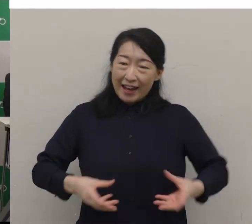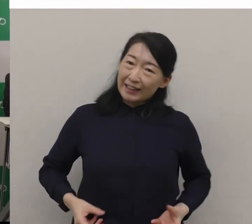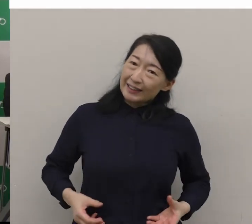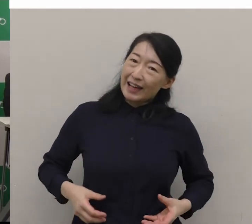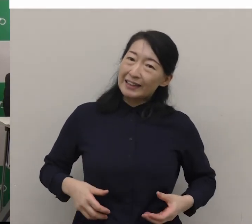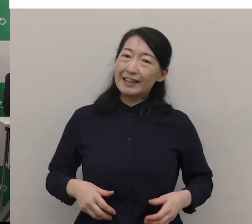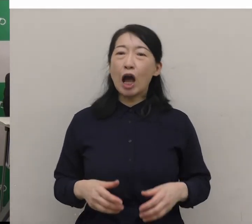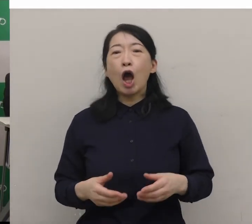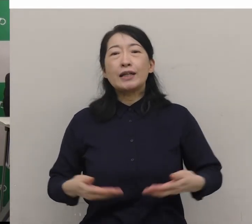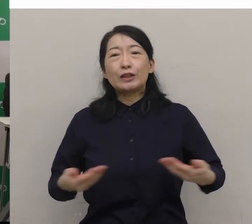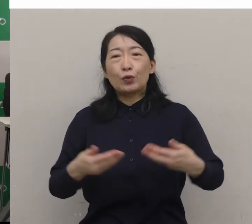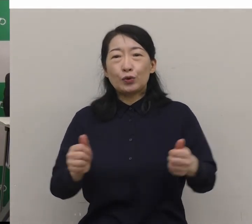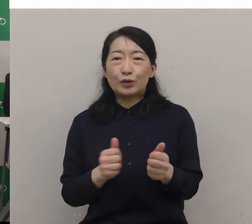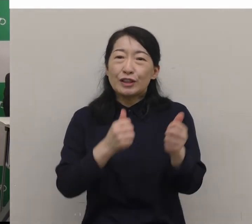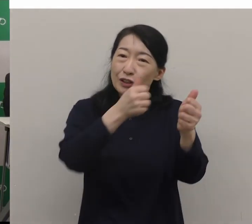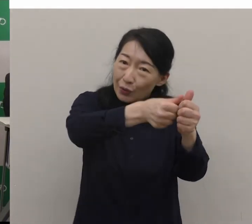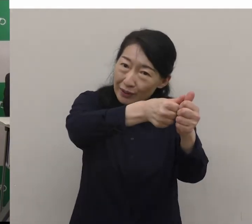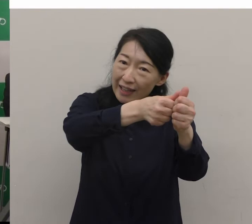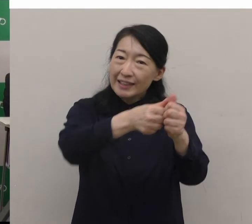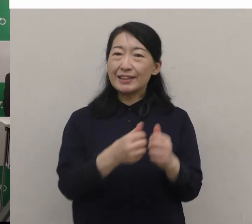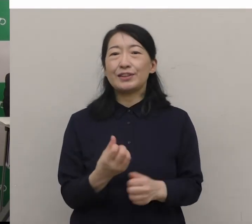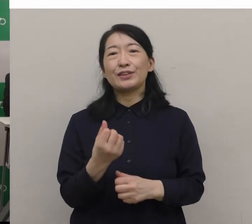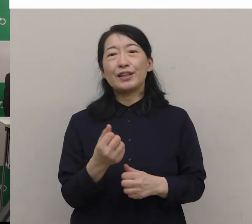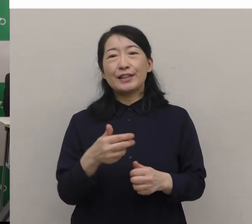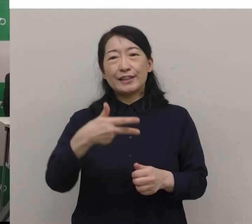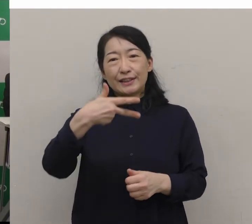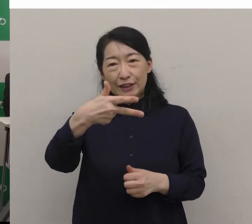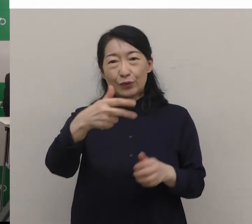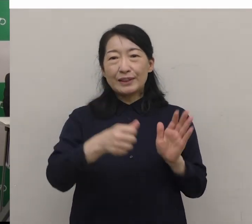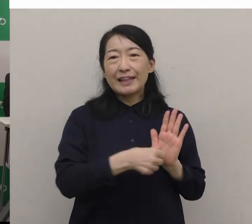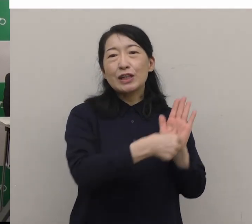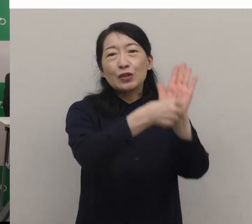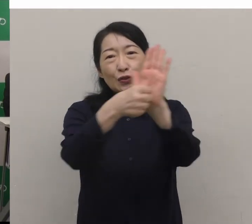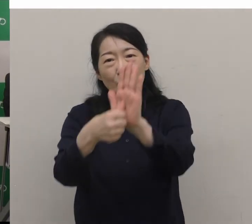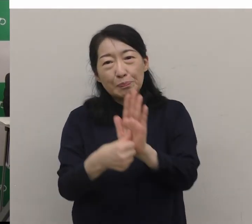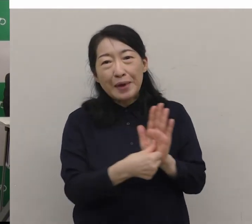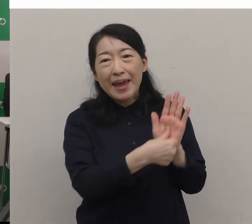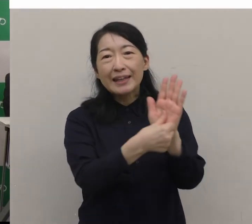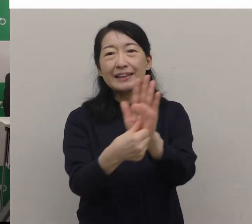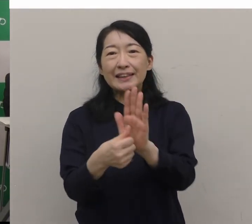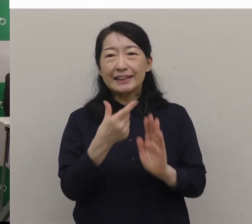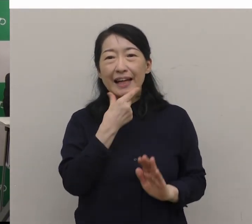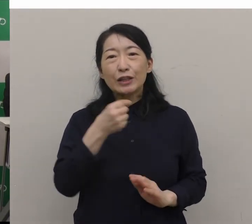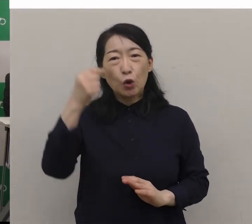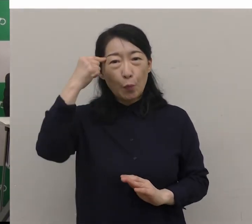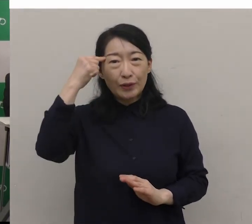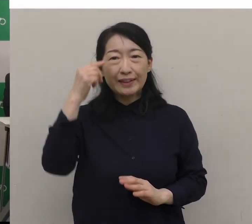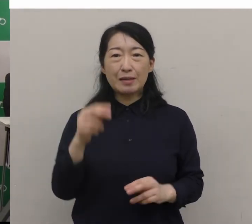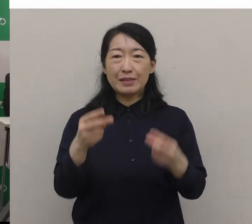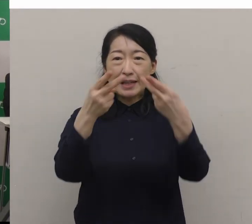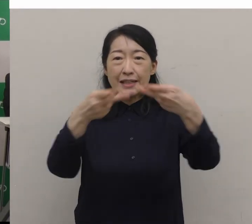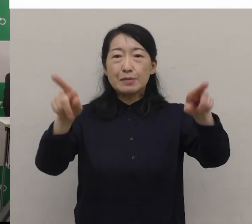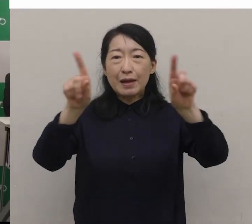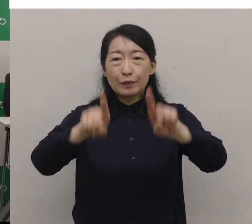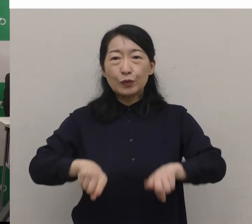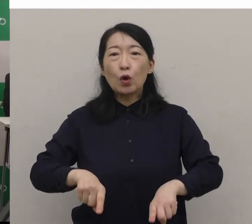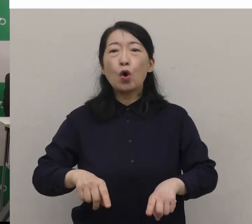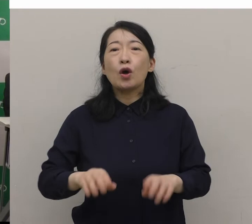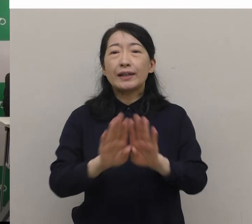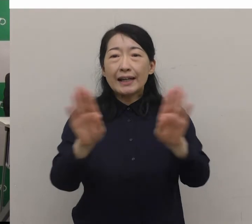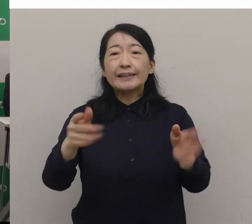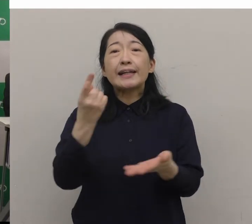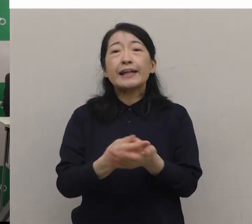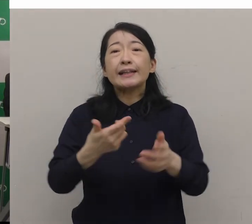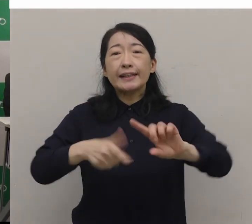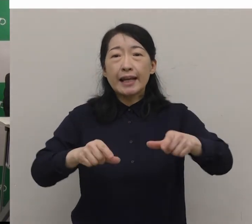と、対外的な知名度の向上を図りたいというふうに思っております。またイベントの開催にとどまらず、関連商品の